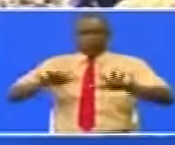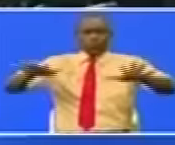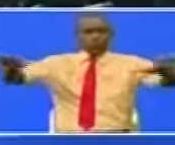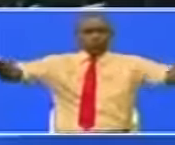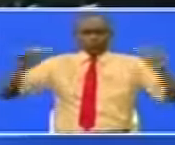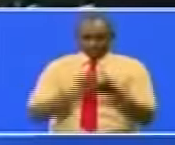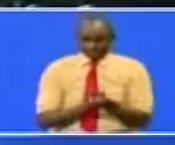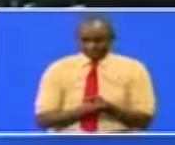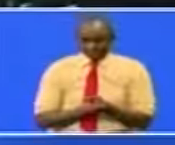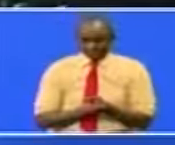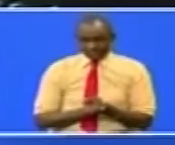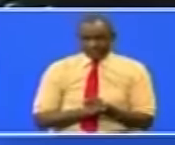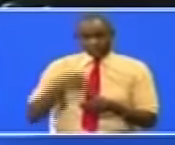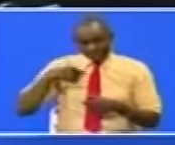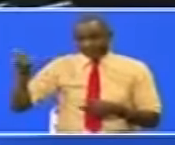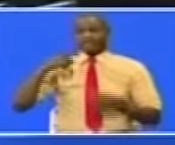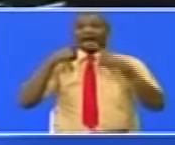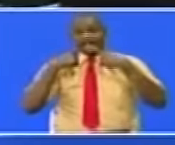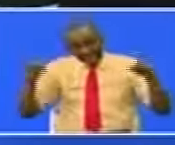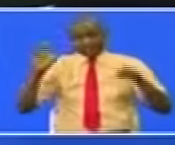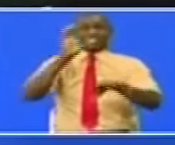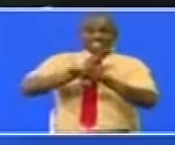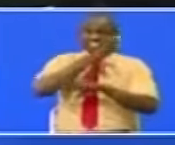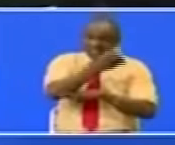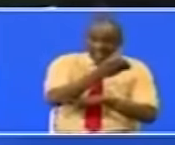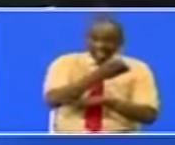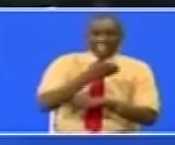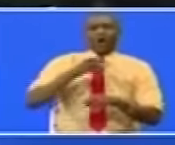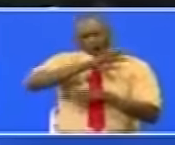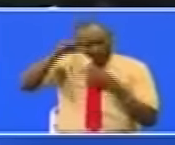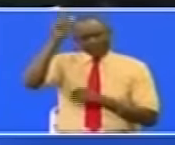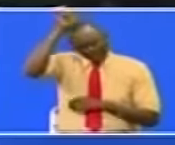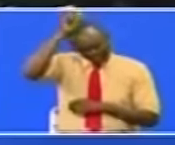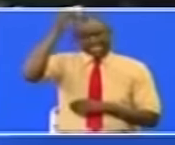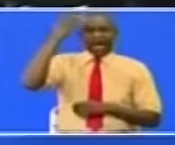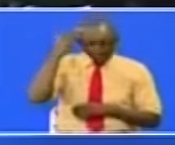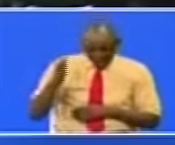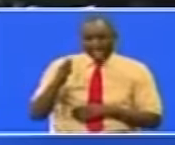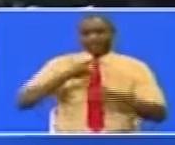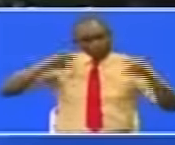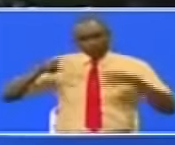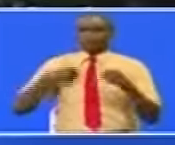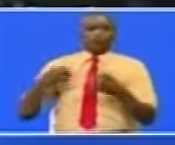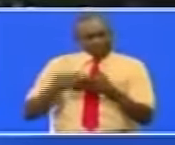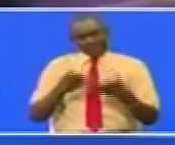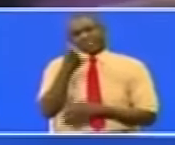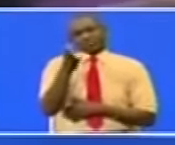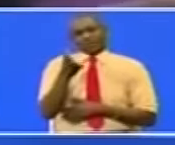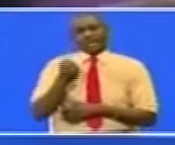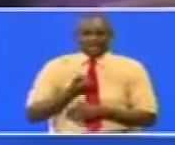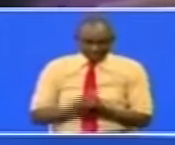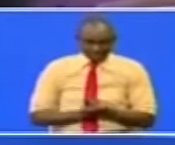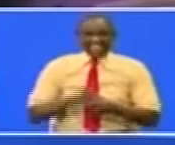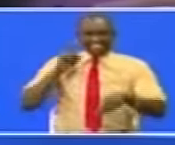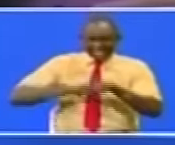mahali walipa tangazo kwa Church hii kijiji mzima imeka ikita futa huyo mtoto mtoto ameka baada